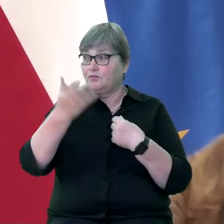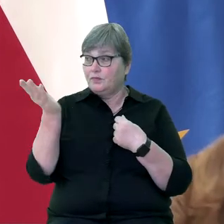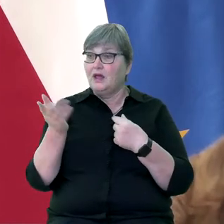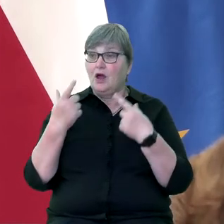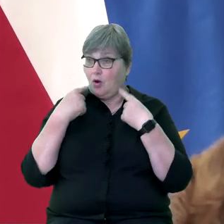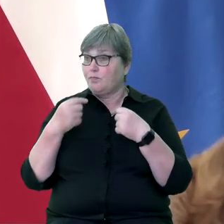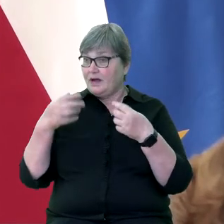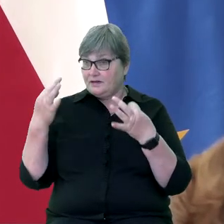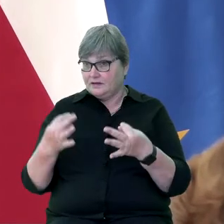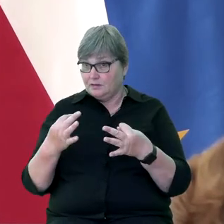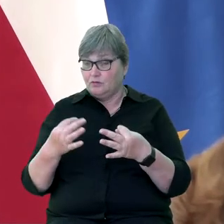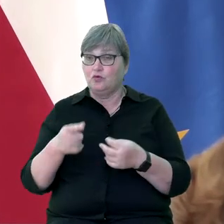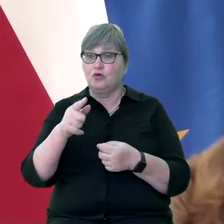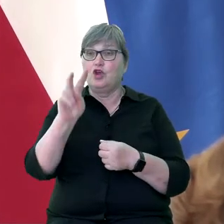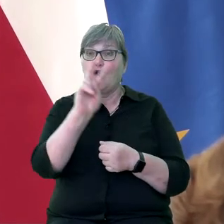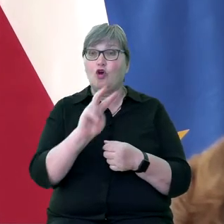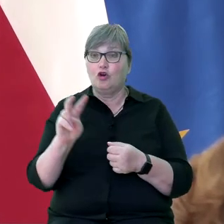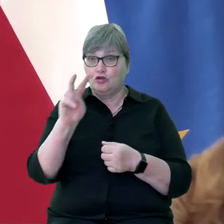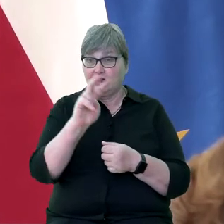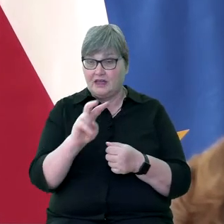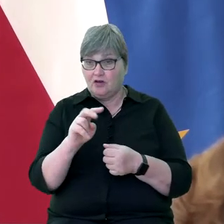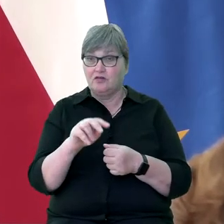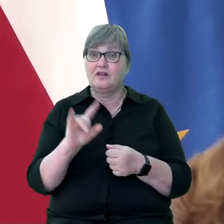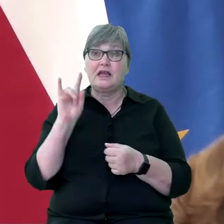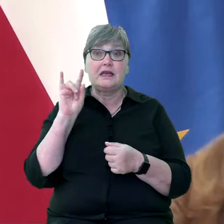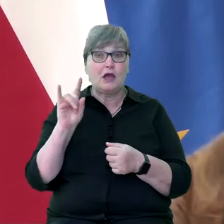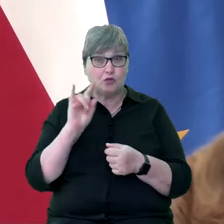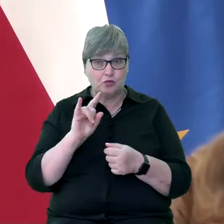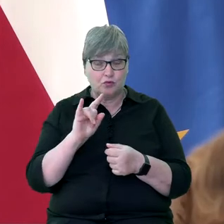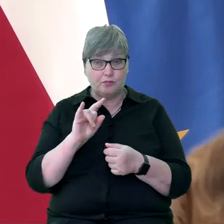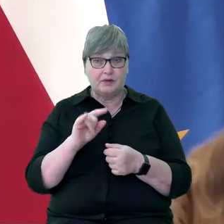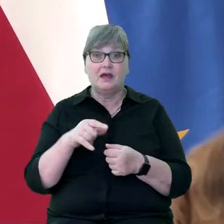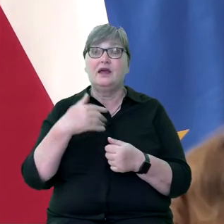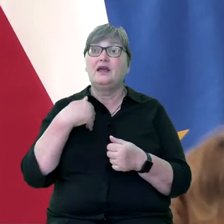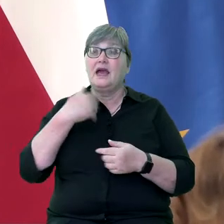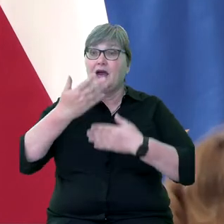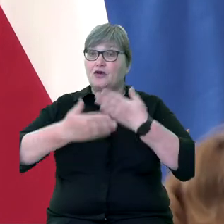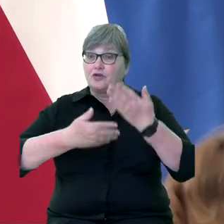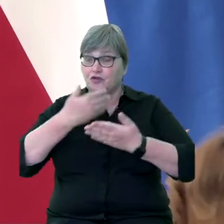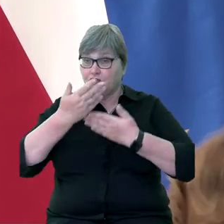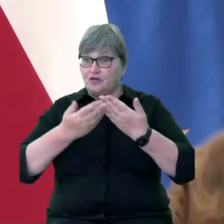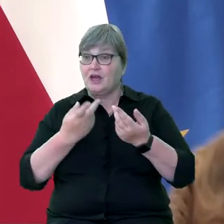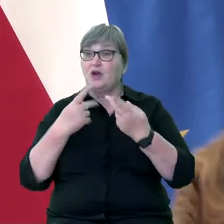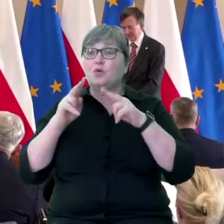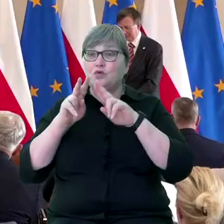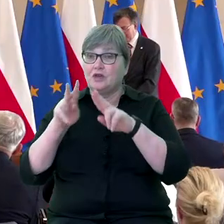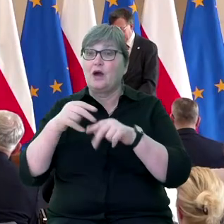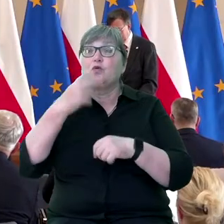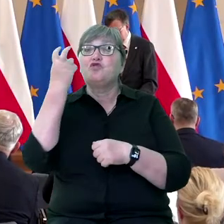transmisję na kanale YouTube życzę owocnego udziału w konferencji. Dziękuję bardzo.